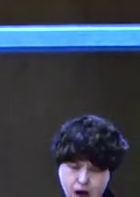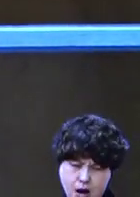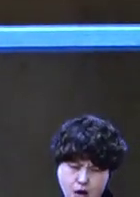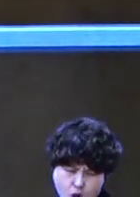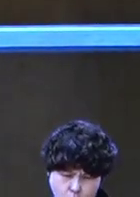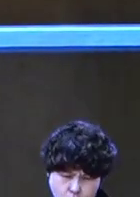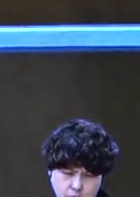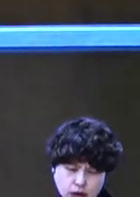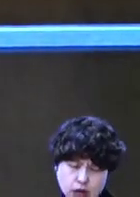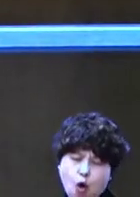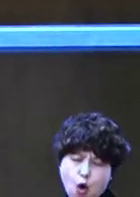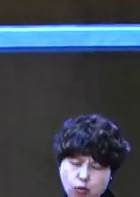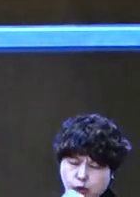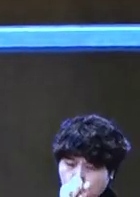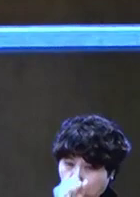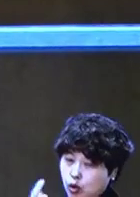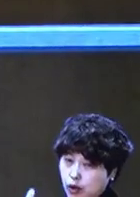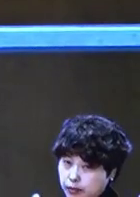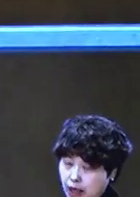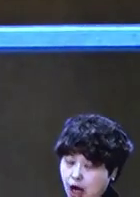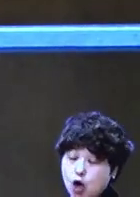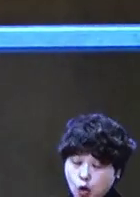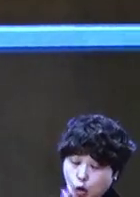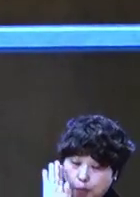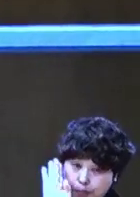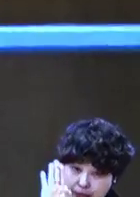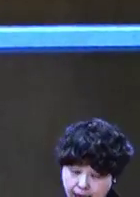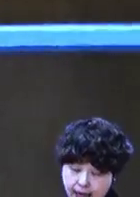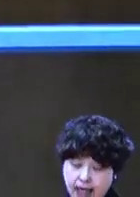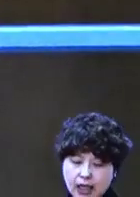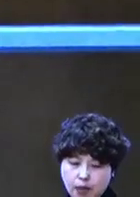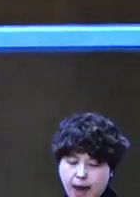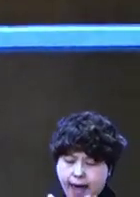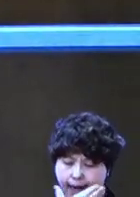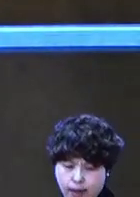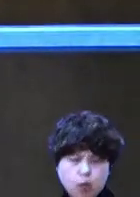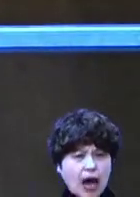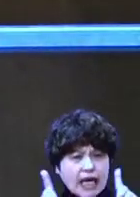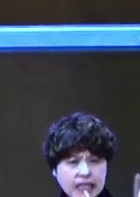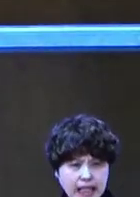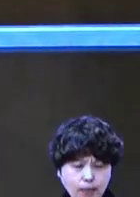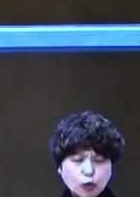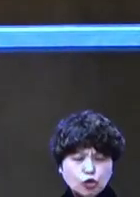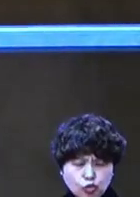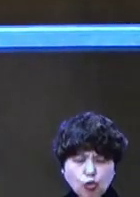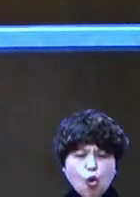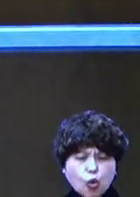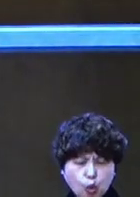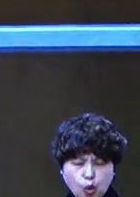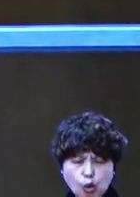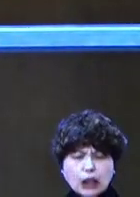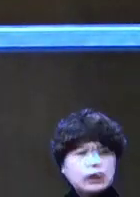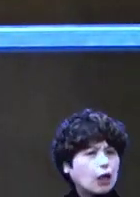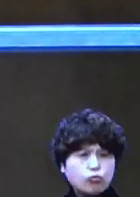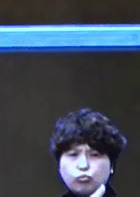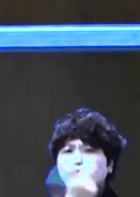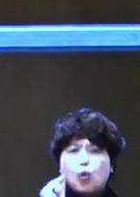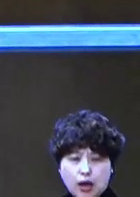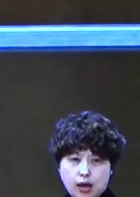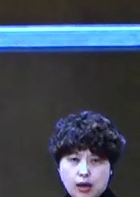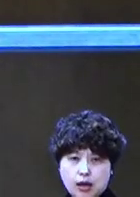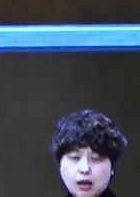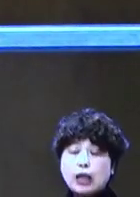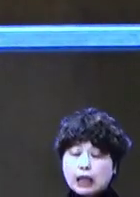안됩니다. 경기도의 내일과 도민이 행복한 삶을 그리기에도 한없이 부족한 시간입니다.